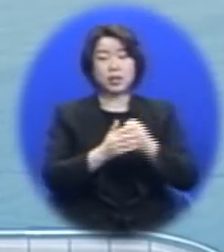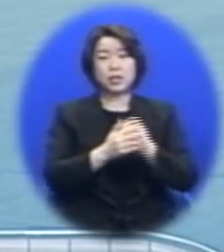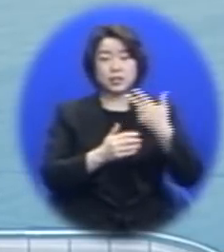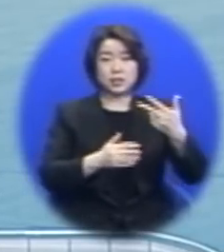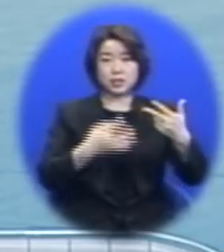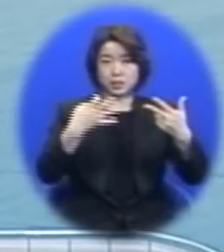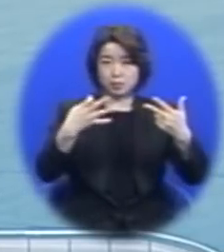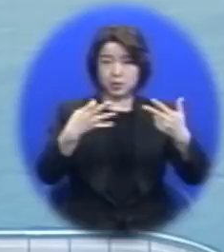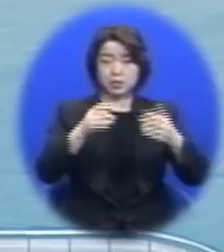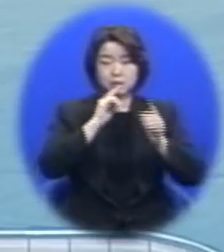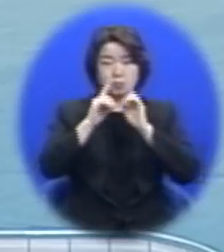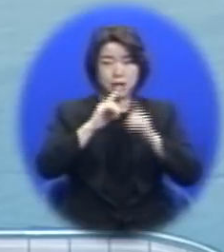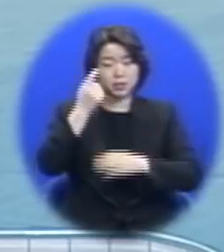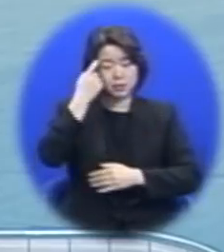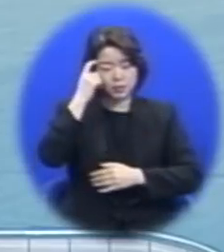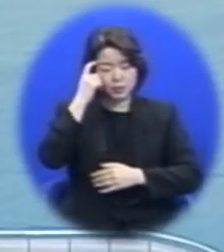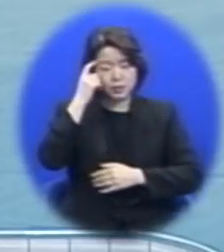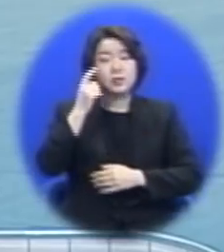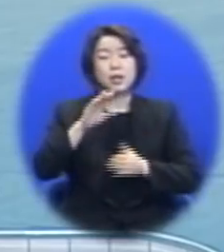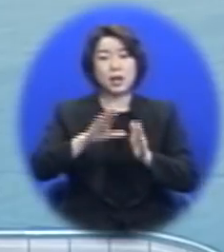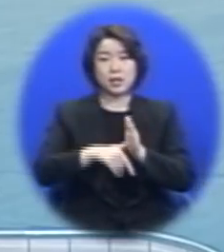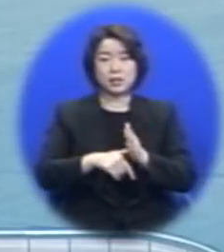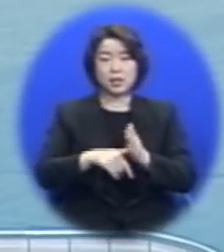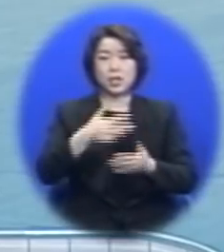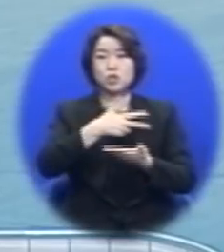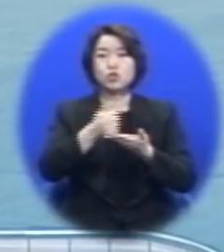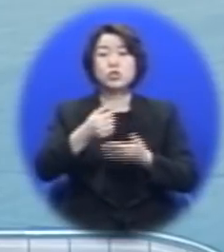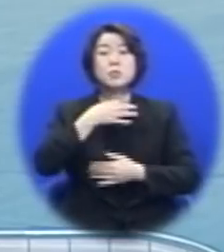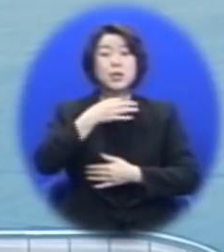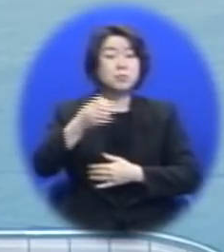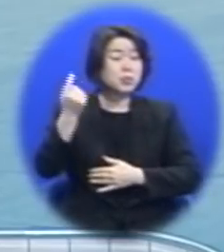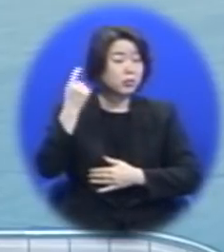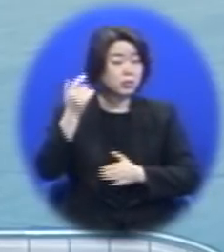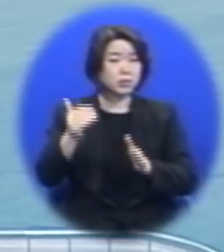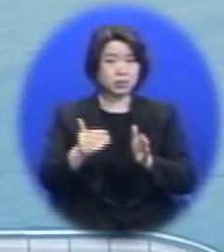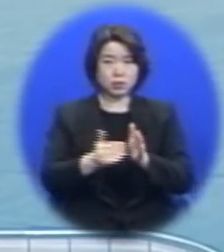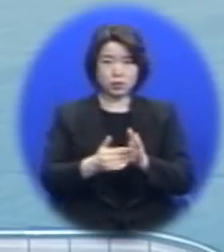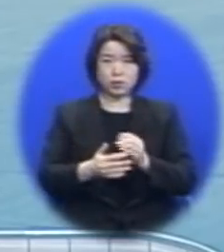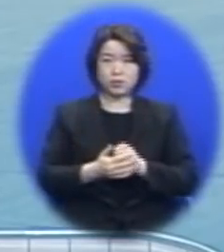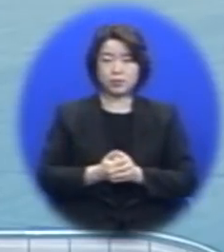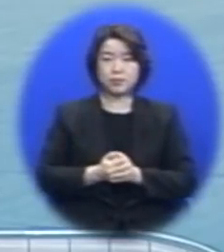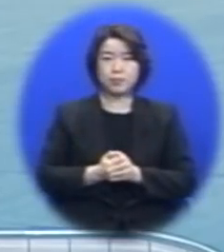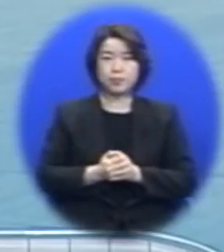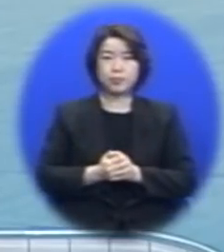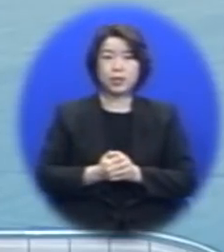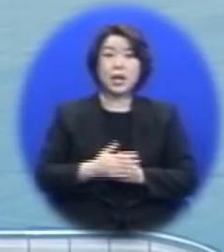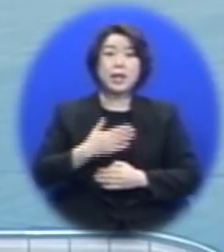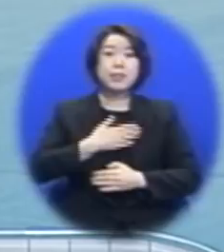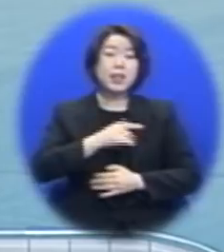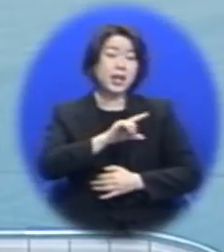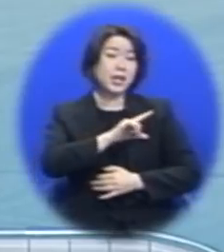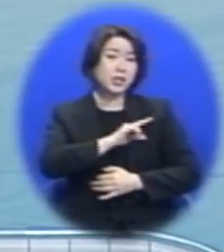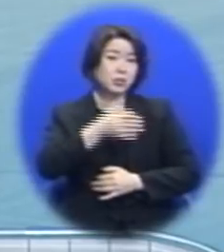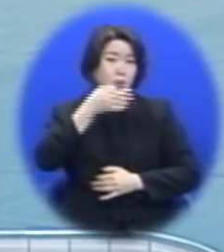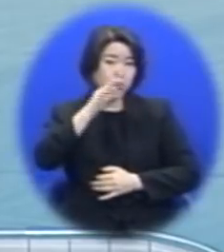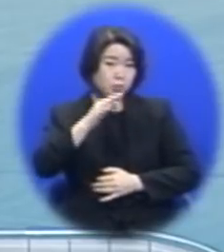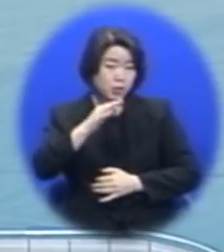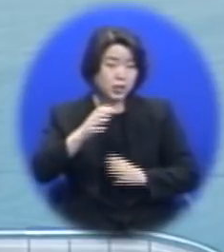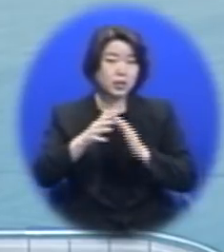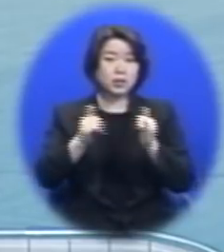말씀을 묵상하는데 주님의 음성을 들으셨어요. 내 이름으로 일컫는 내